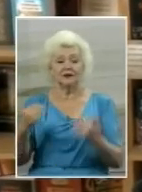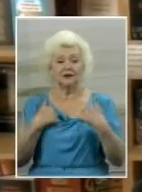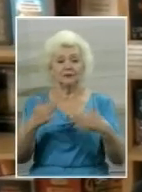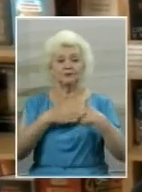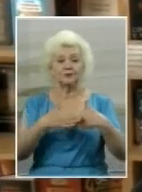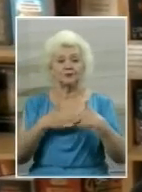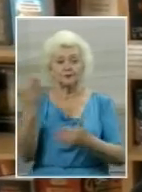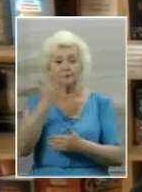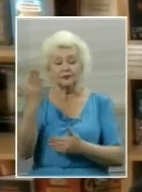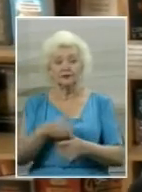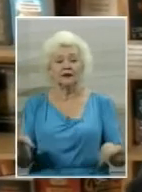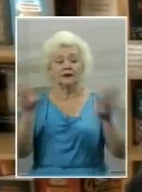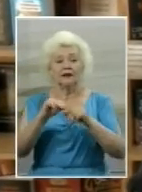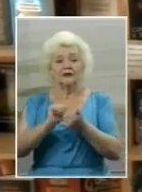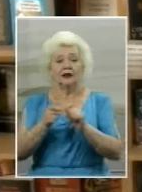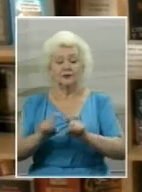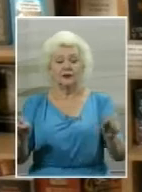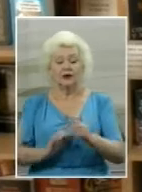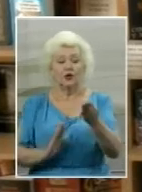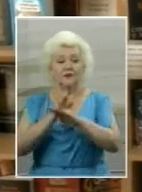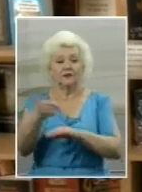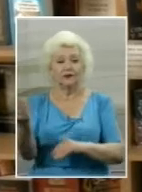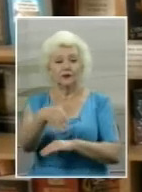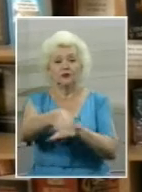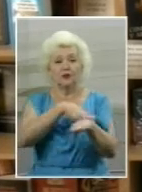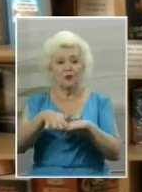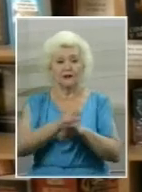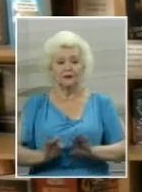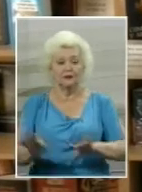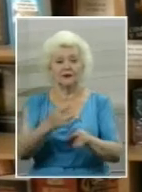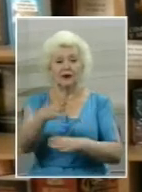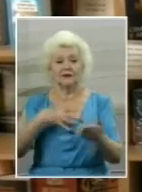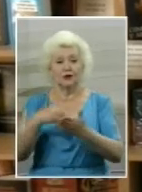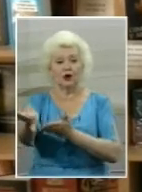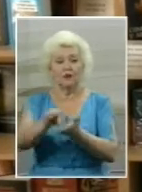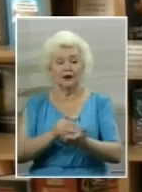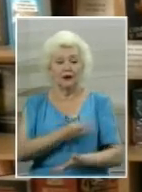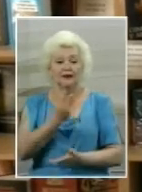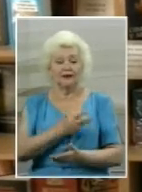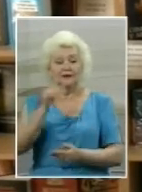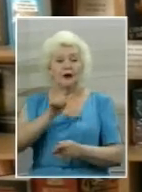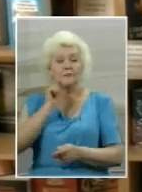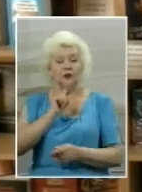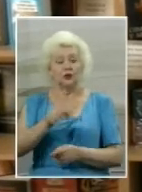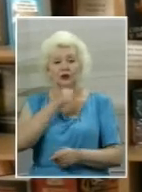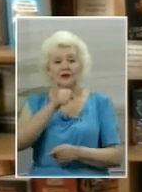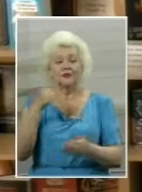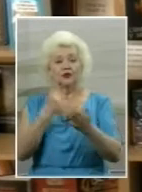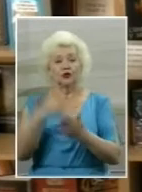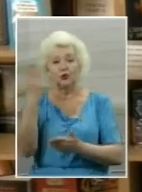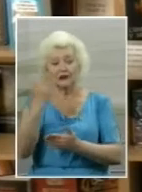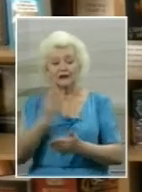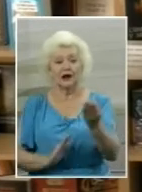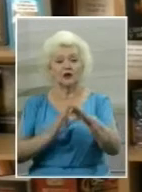активні читачі разом з бібліотекарями відвідують масові заходи, на яких вони своїм прикладом надихають молодший вік до читання, до